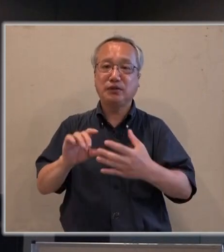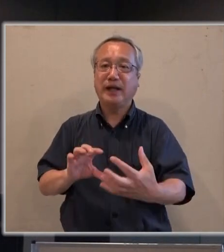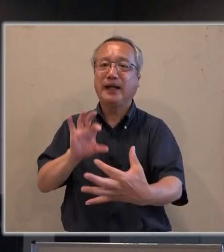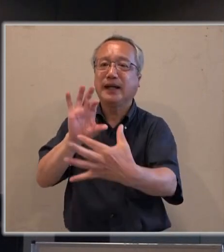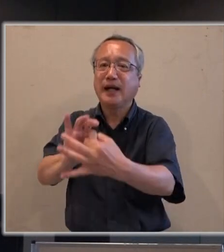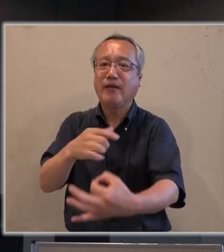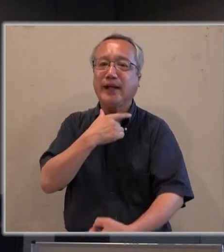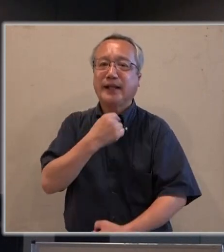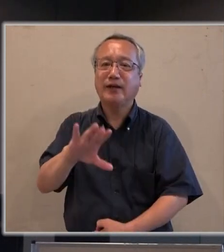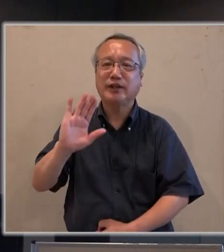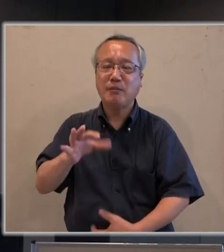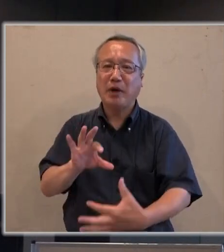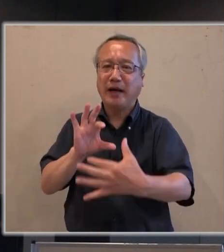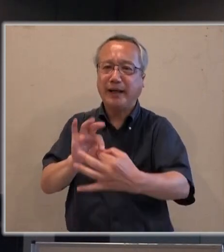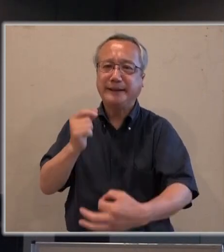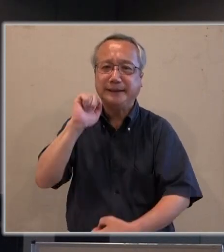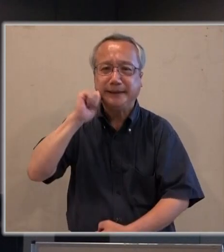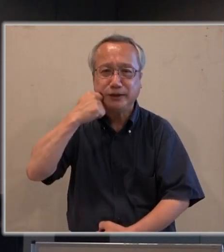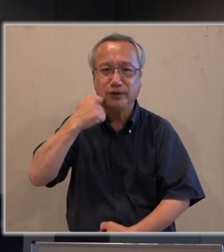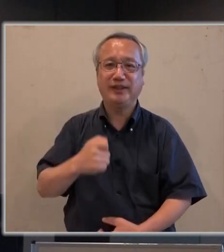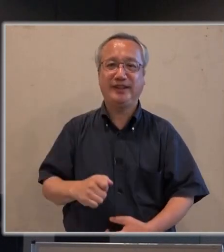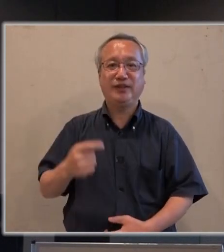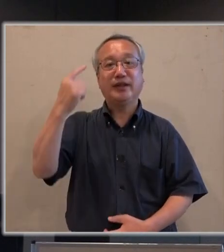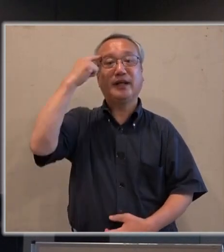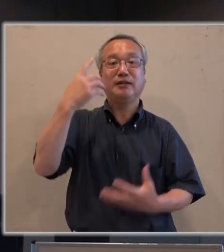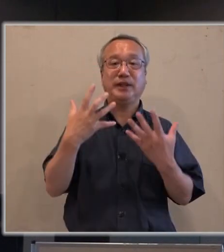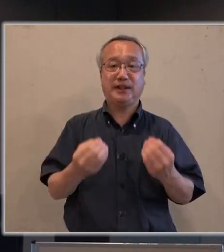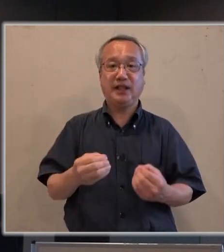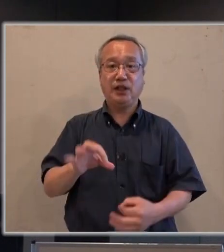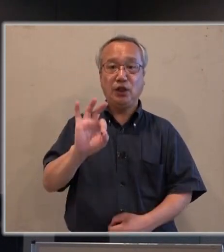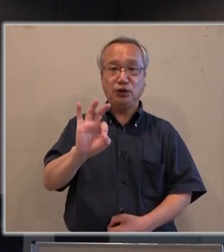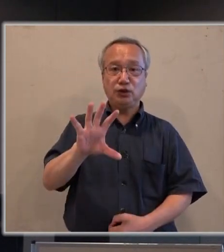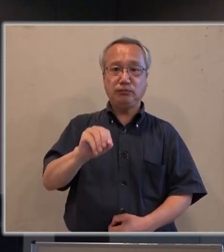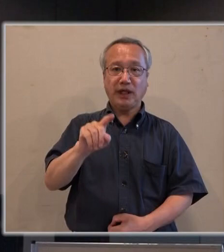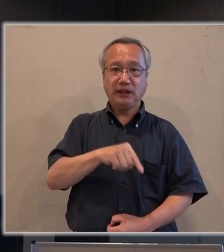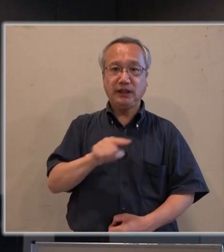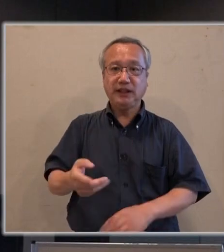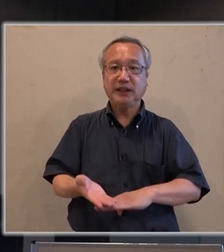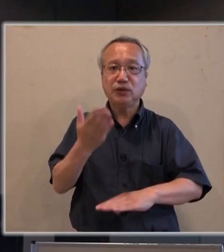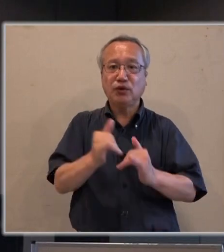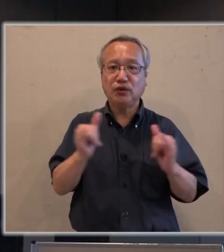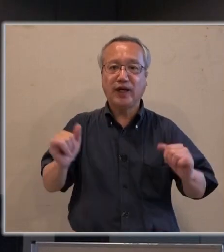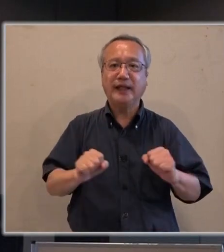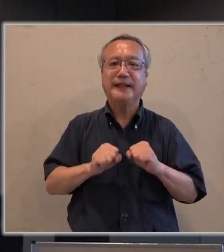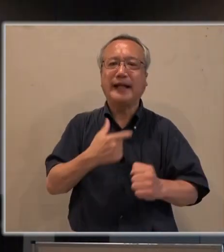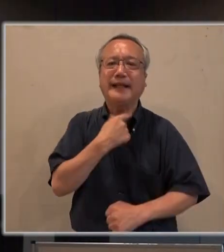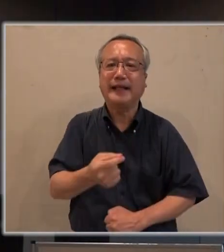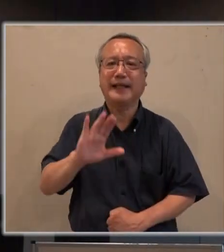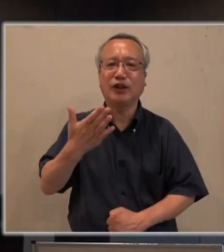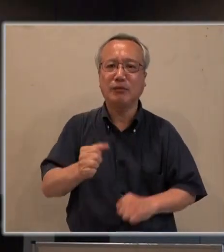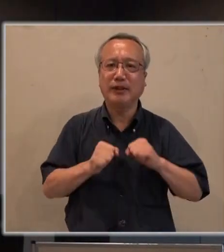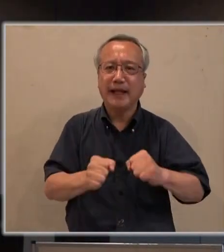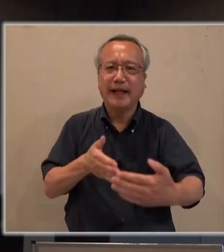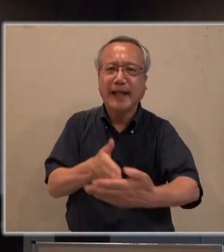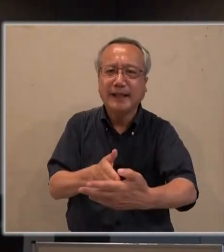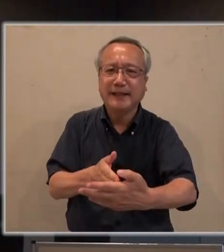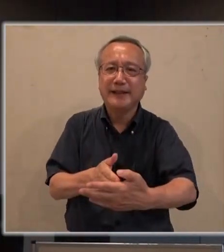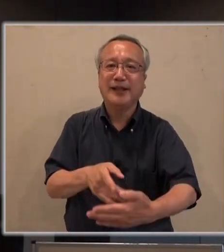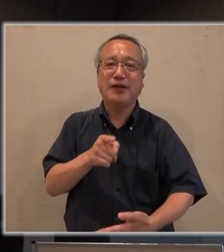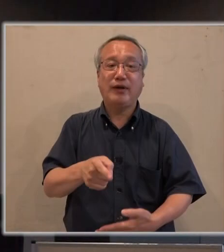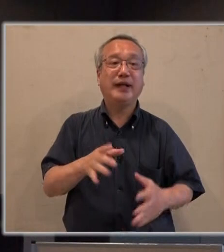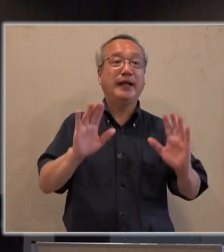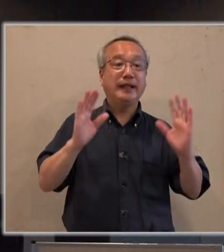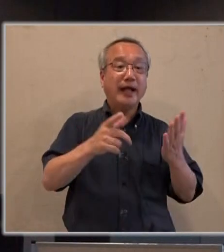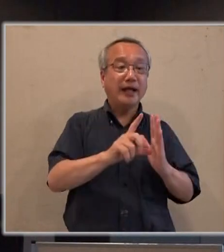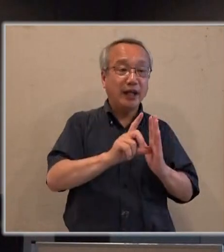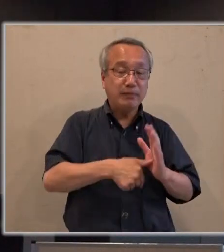関わりにくいものだというふうに思いました。10万人以上の人が何かしたいのにできない、こういう状況に対して、ないんだったら作